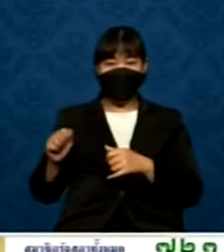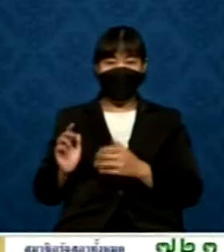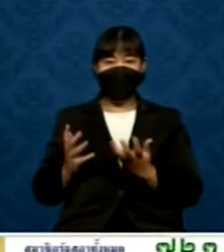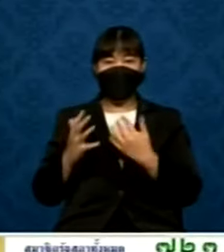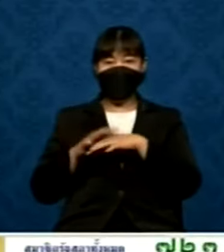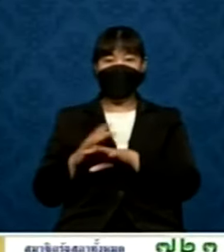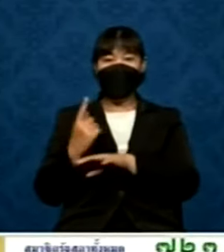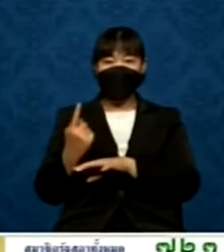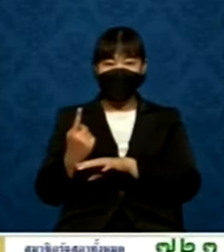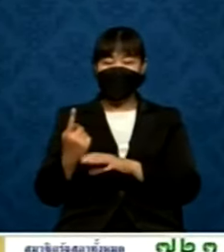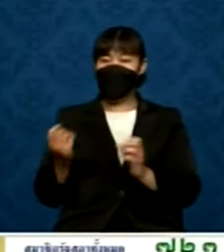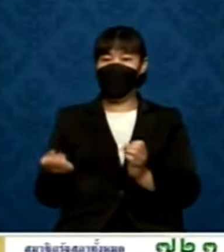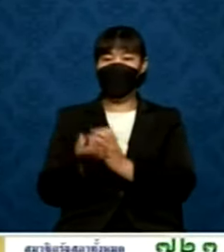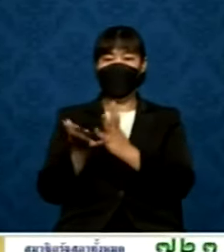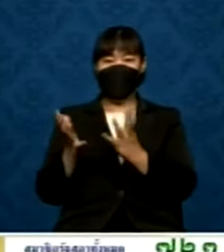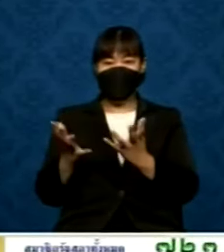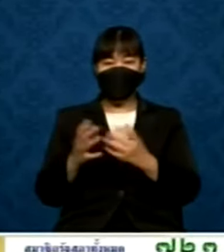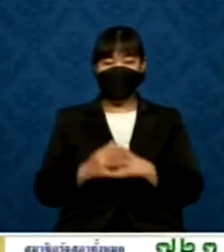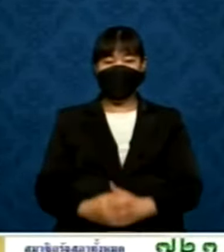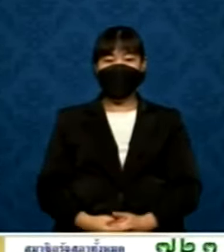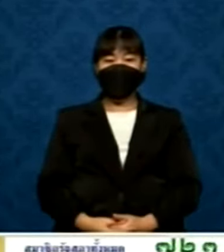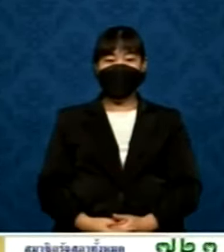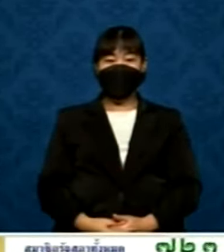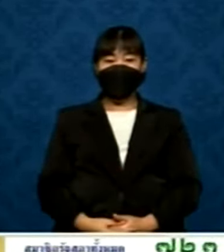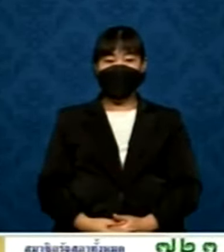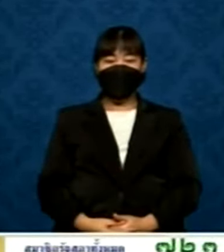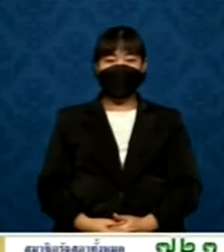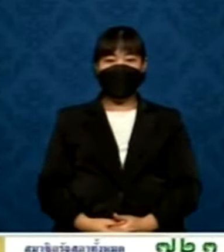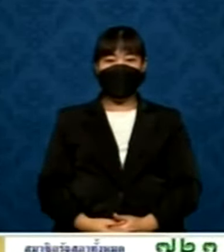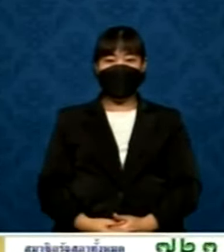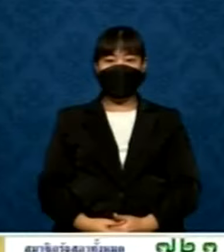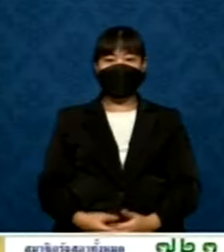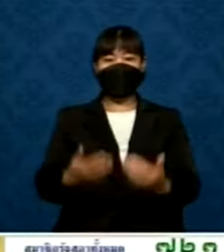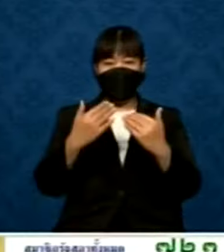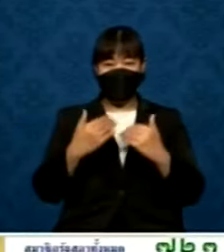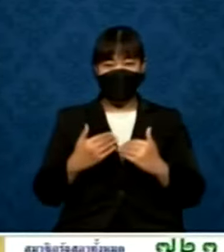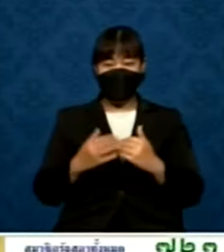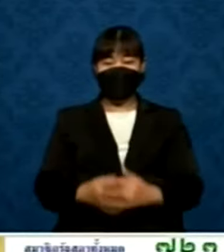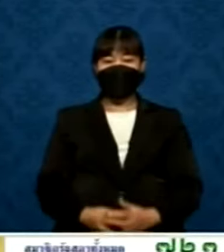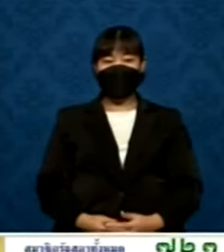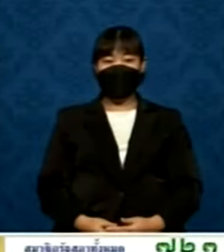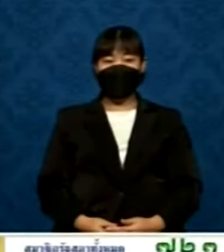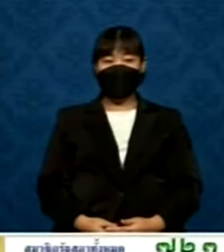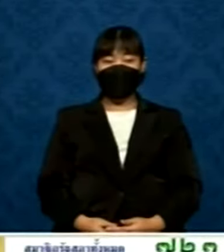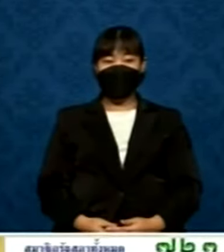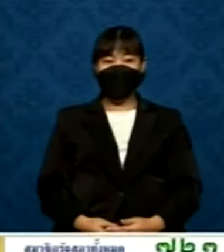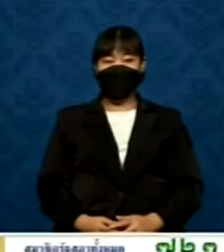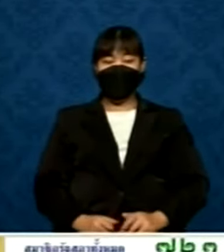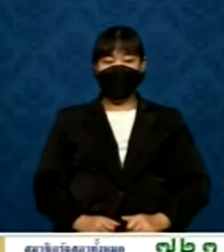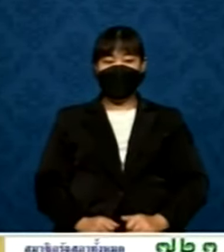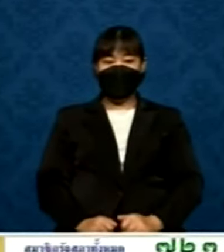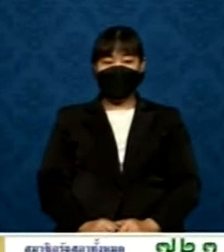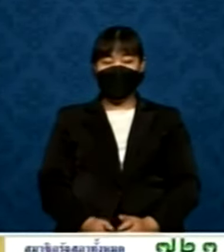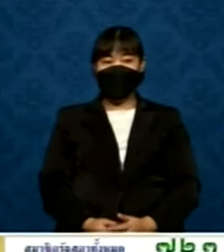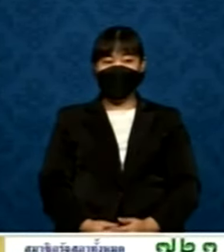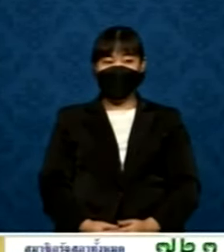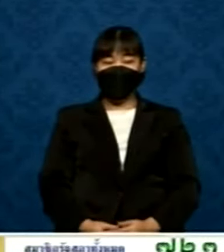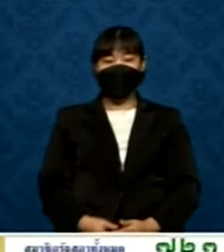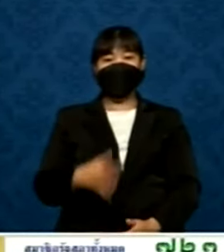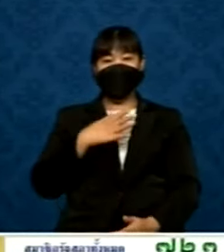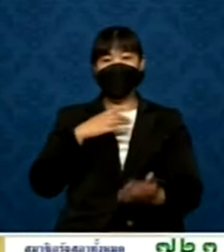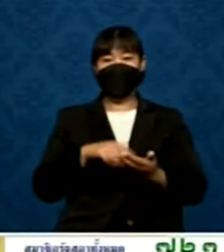ไม่ได้ส่งผลกระทบอะไรนะครับประเด็นถัดมานะครับเรื่องเกี่ยวกับในทางปฏิบัติเนี่ยเราเสน